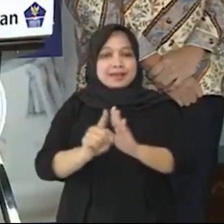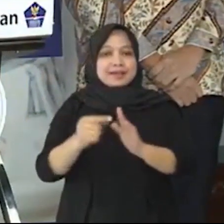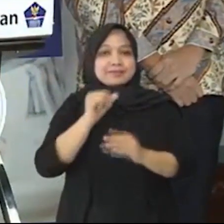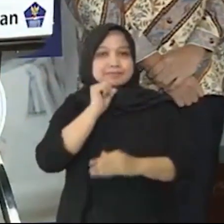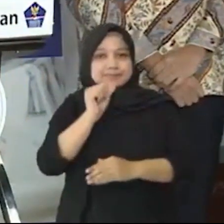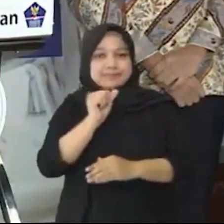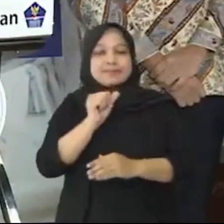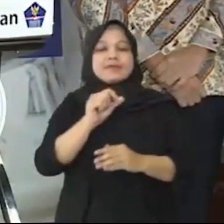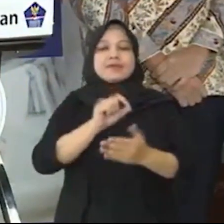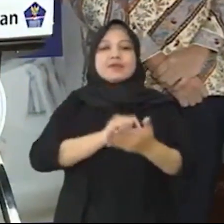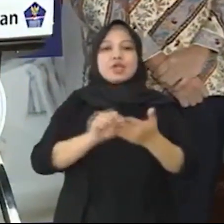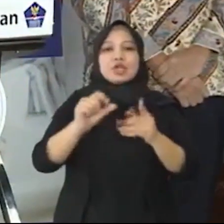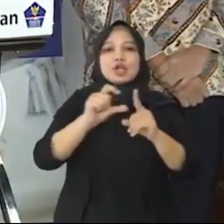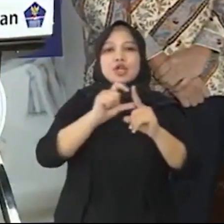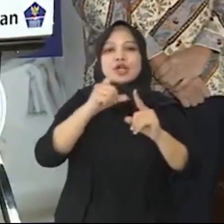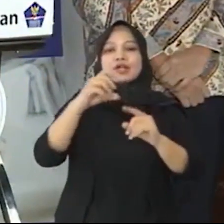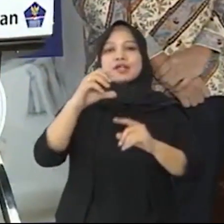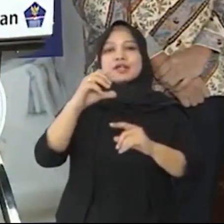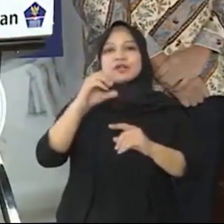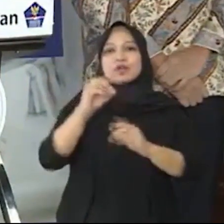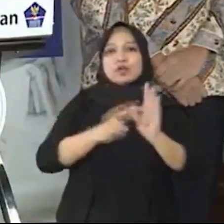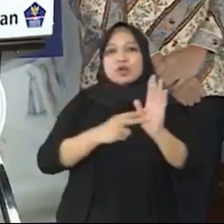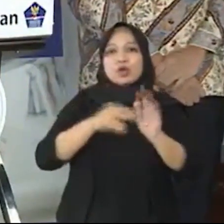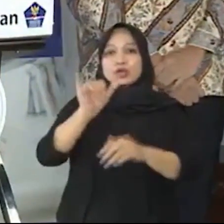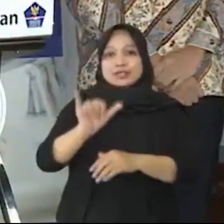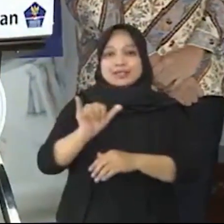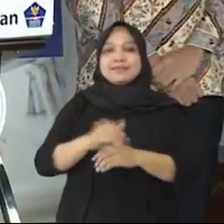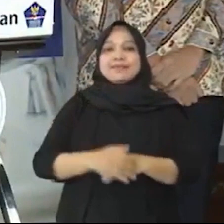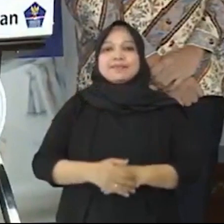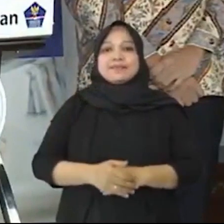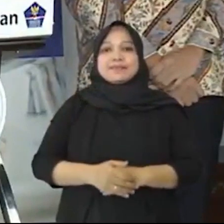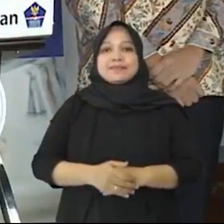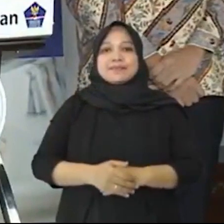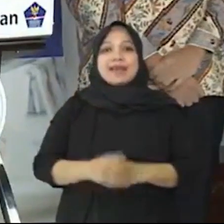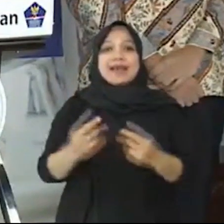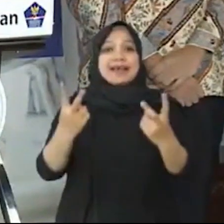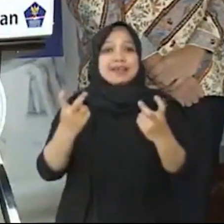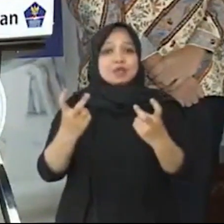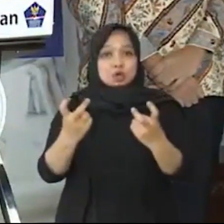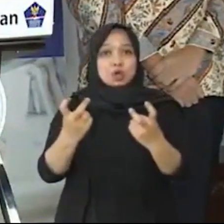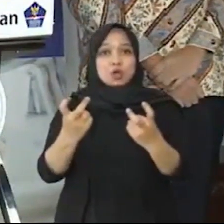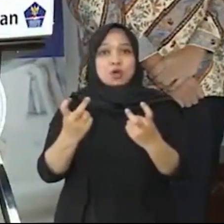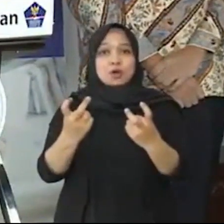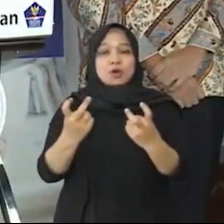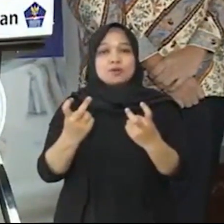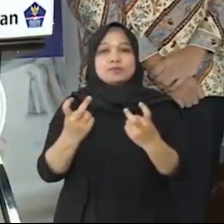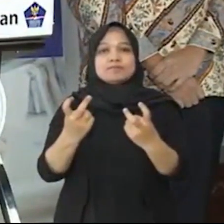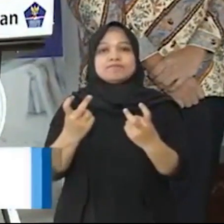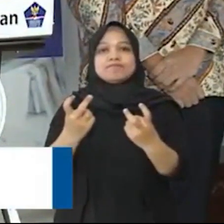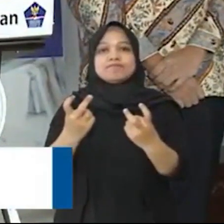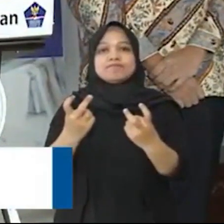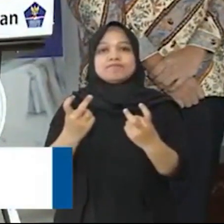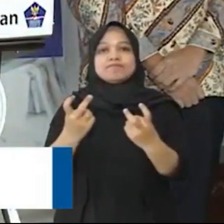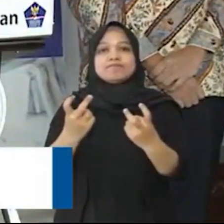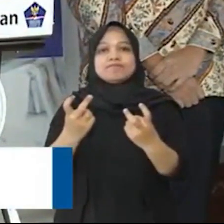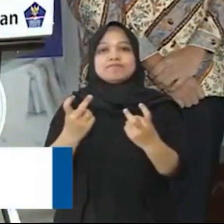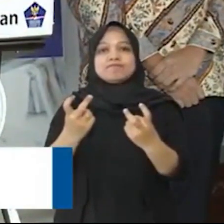tiktok mendonasikan dana sebesar 100 Milyar rupiah untuk